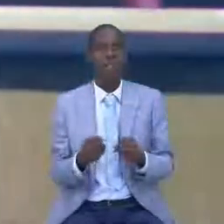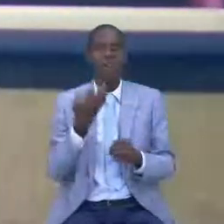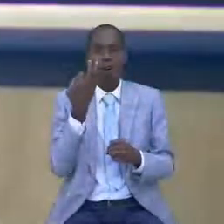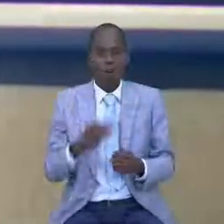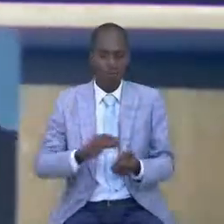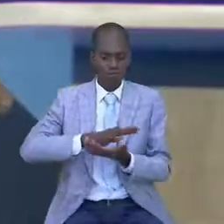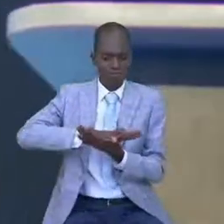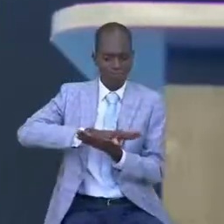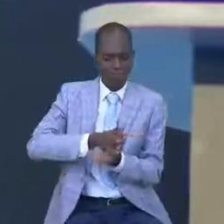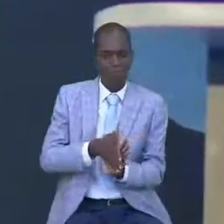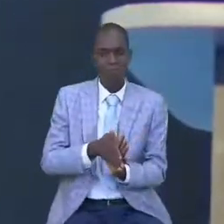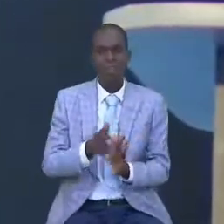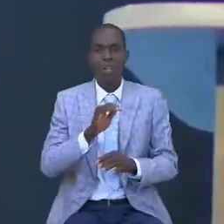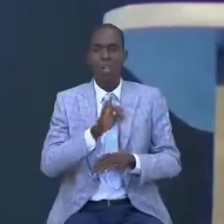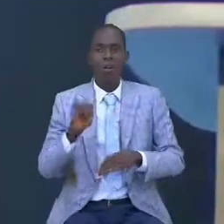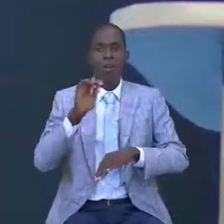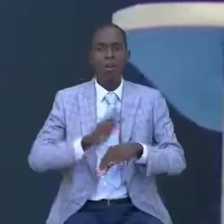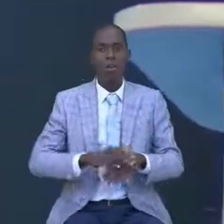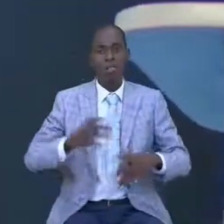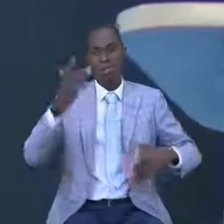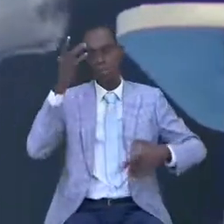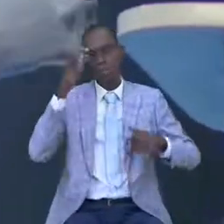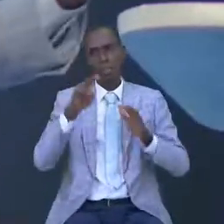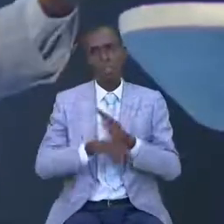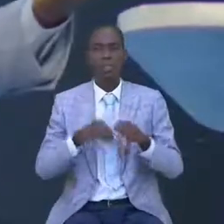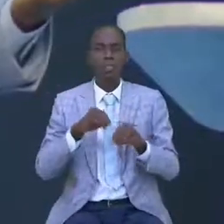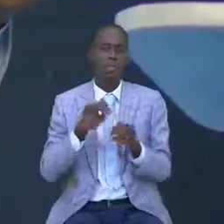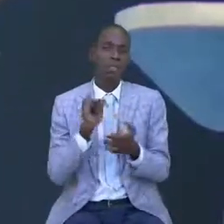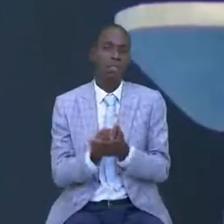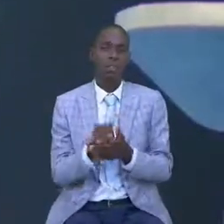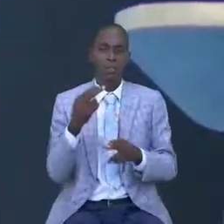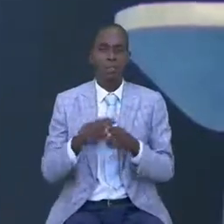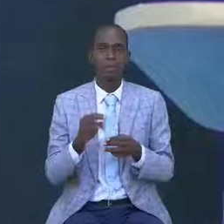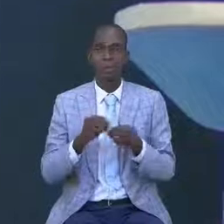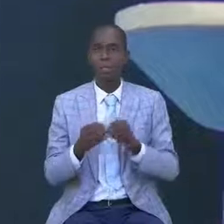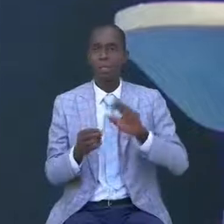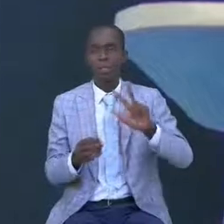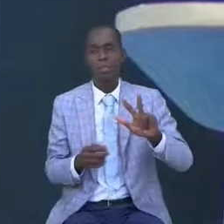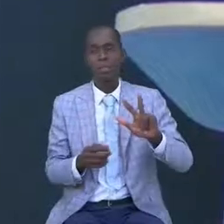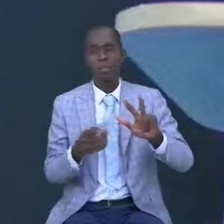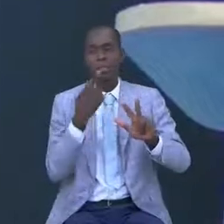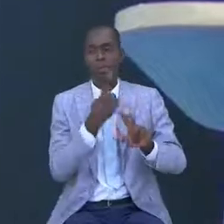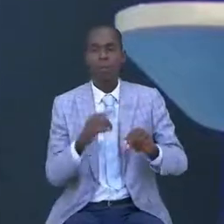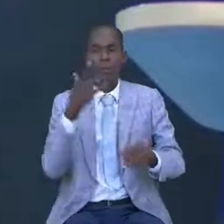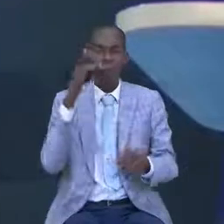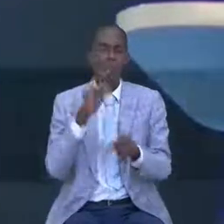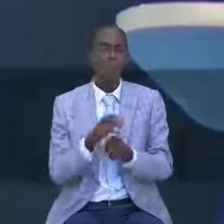nom de Jésus-Christ. Le pouvoir de piétiner les maladies en ce